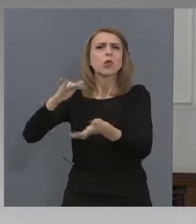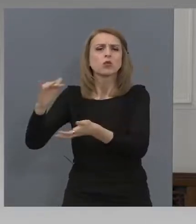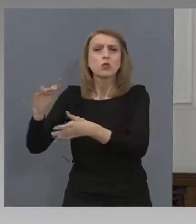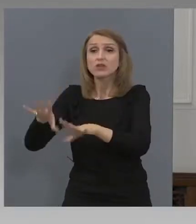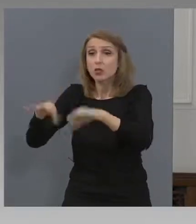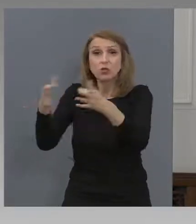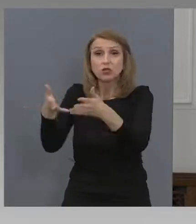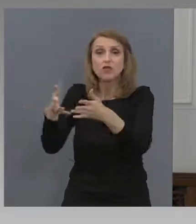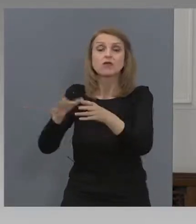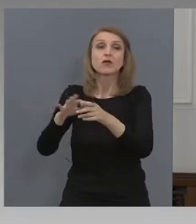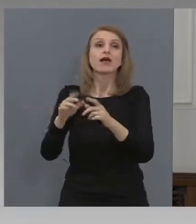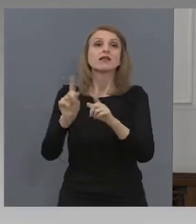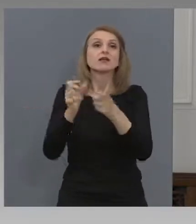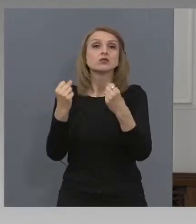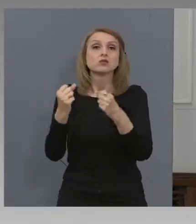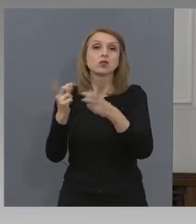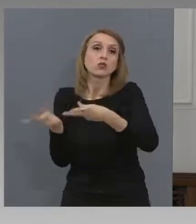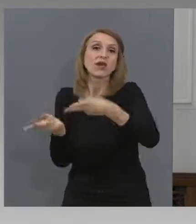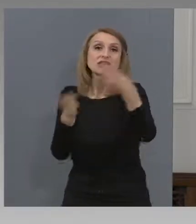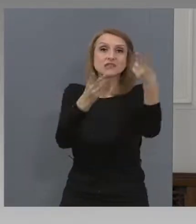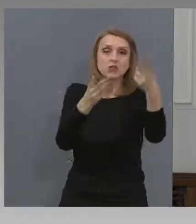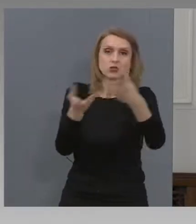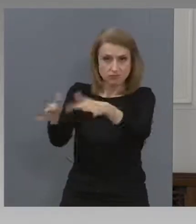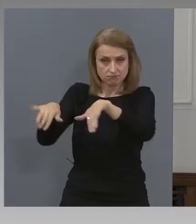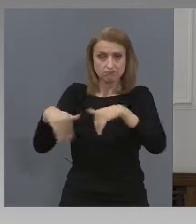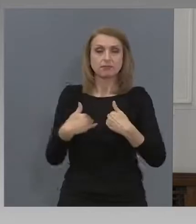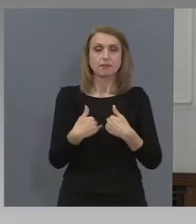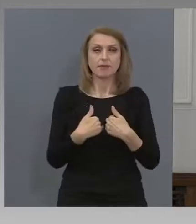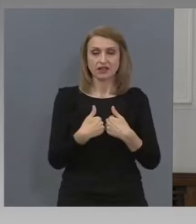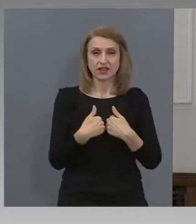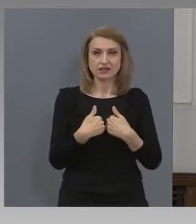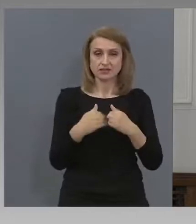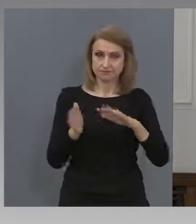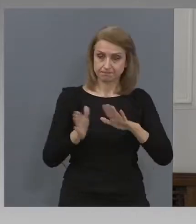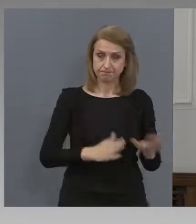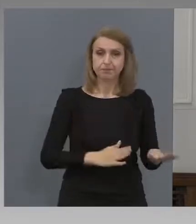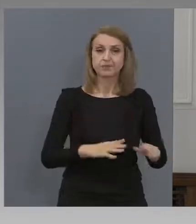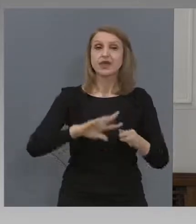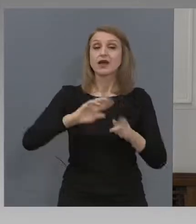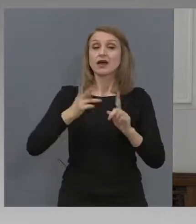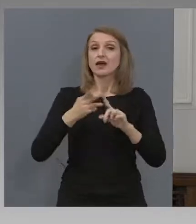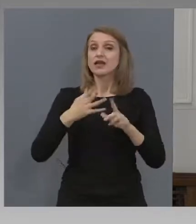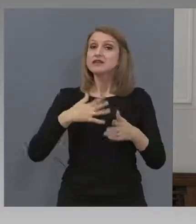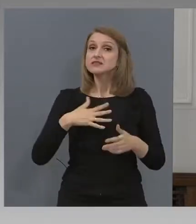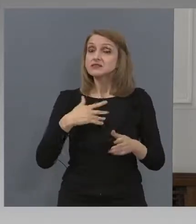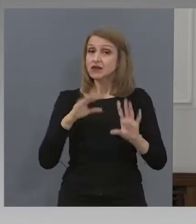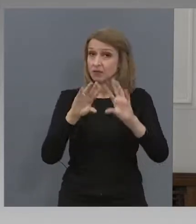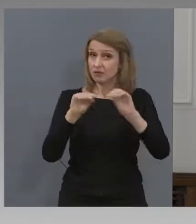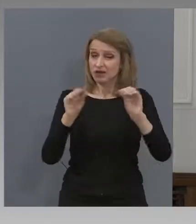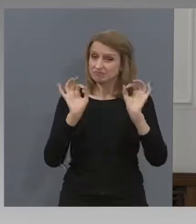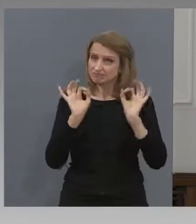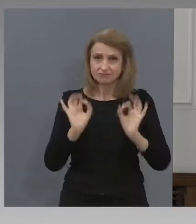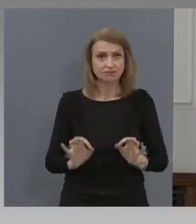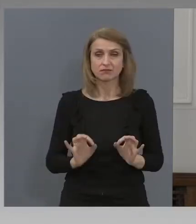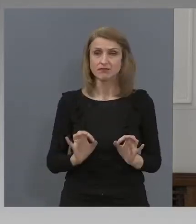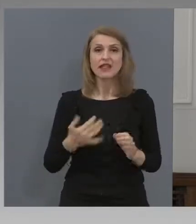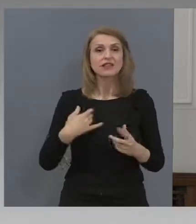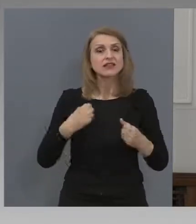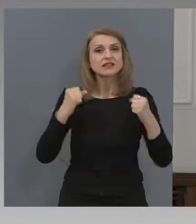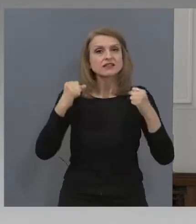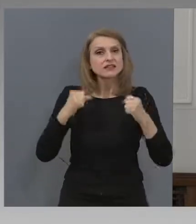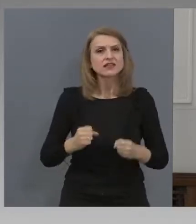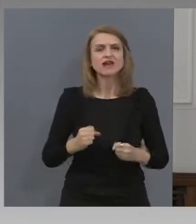същата. Също така, искаме да уверим, че заставаме